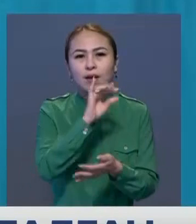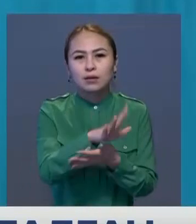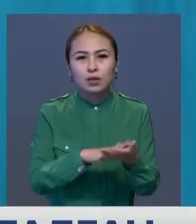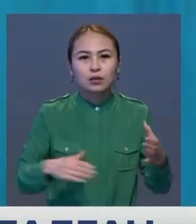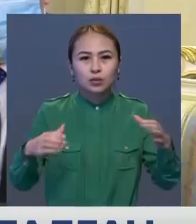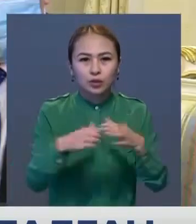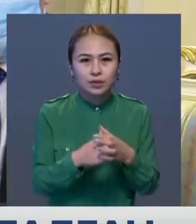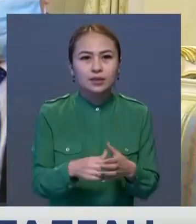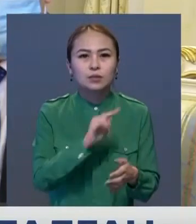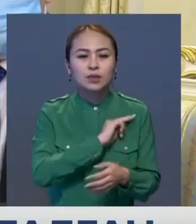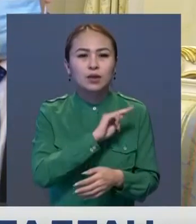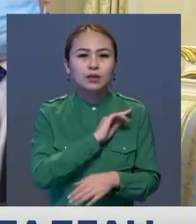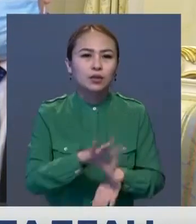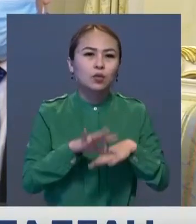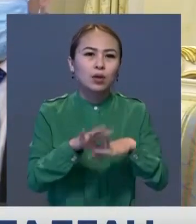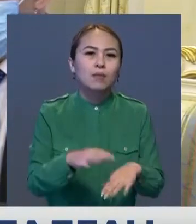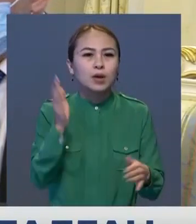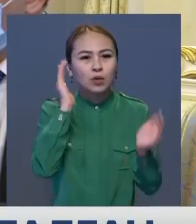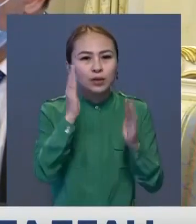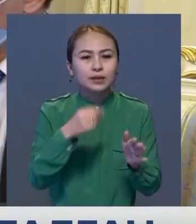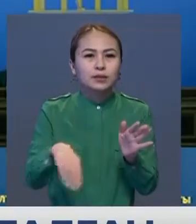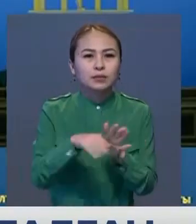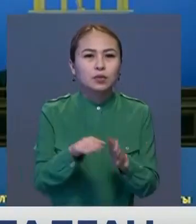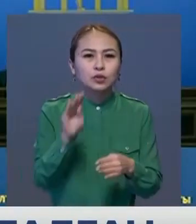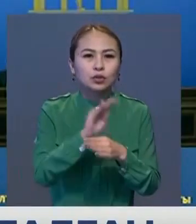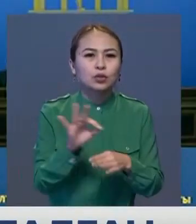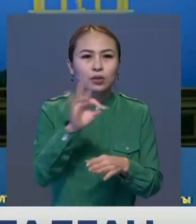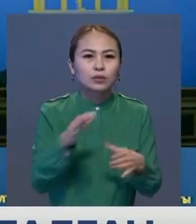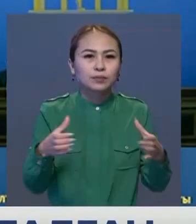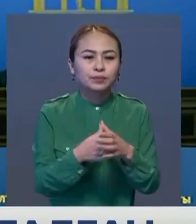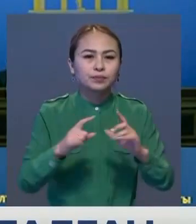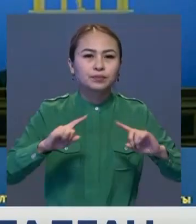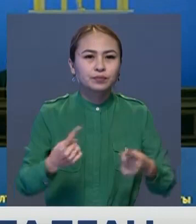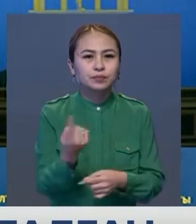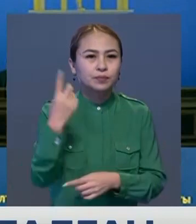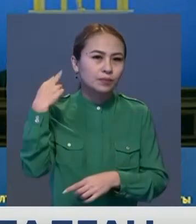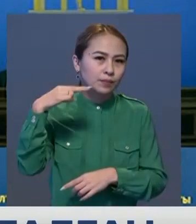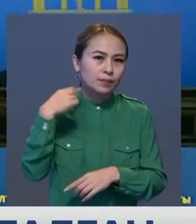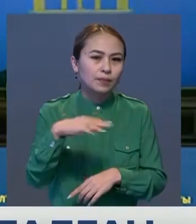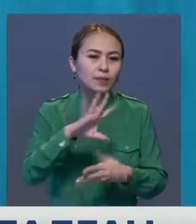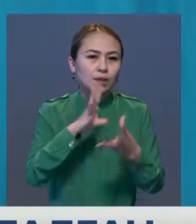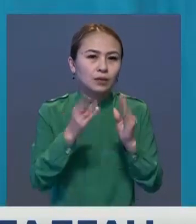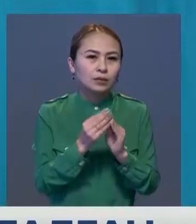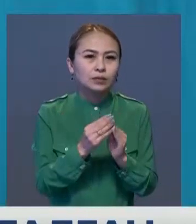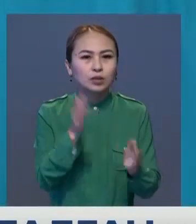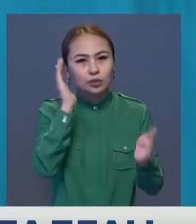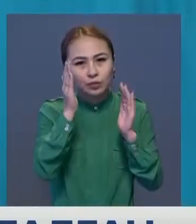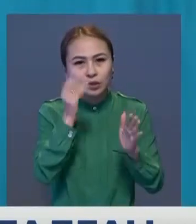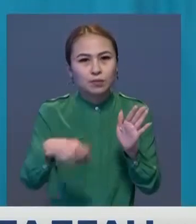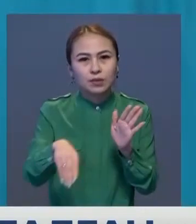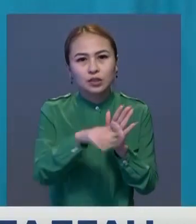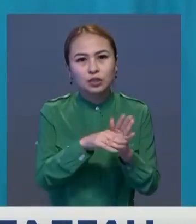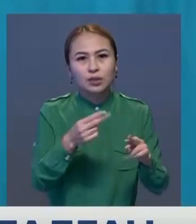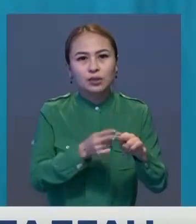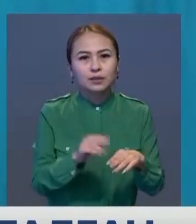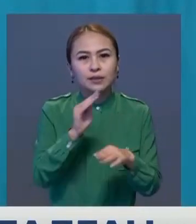судьясы әрі алқа төрағасы қызметін атқарған ол парақорлық дерегі бойынша тұтқындалды. Мұны президент қара жағдай деді. Жемқорлық деректері